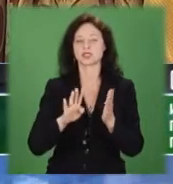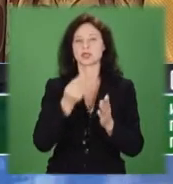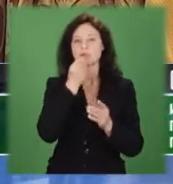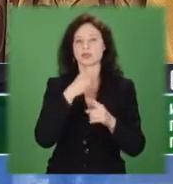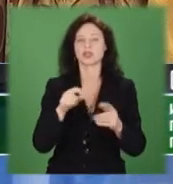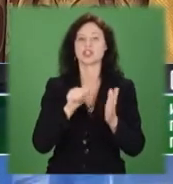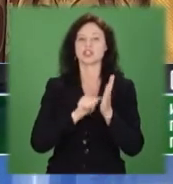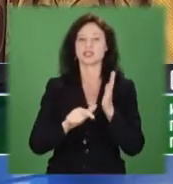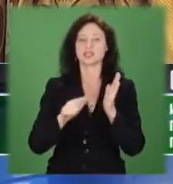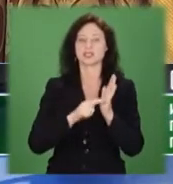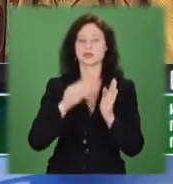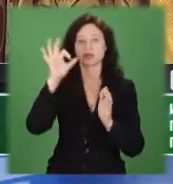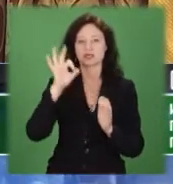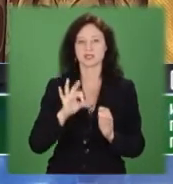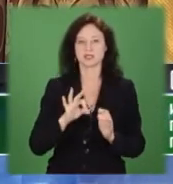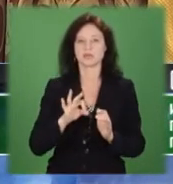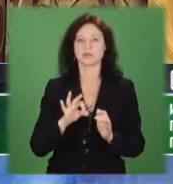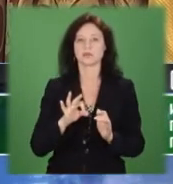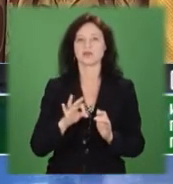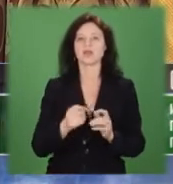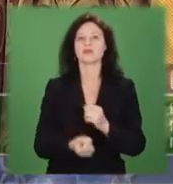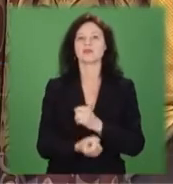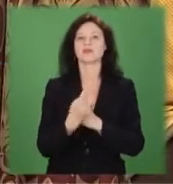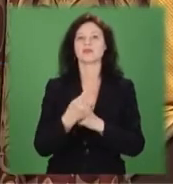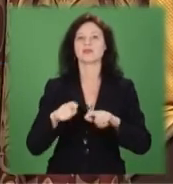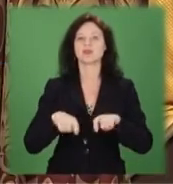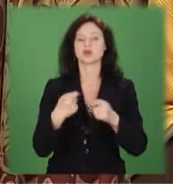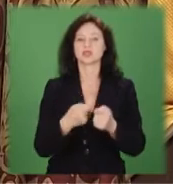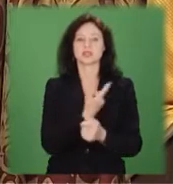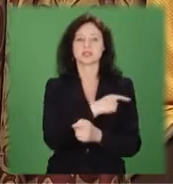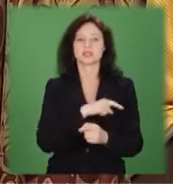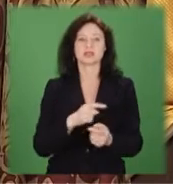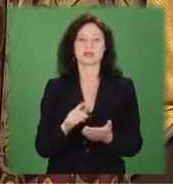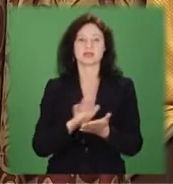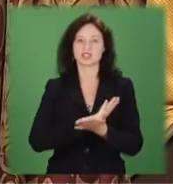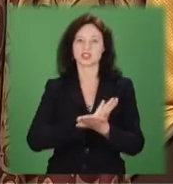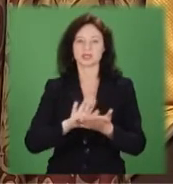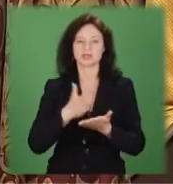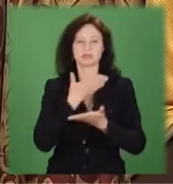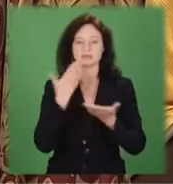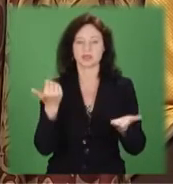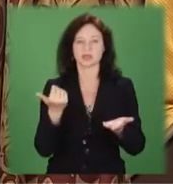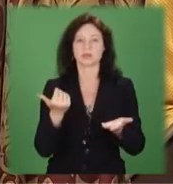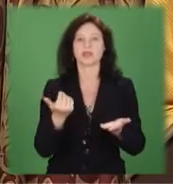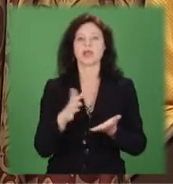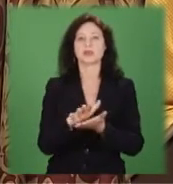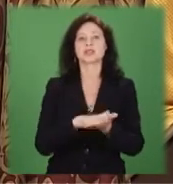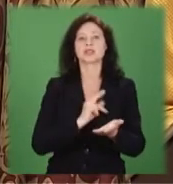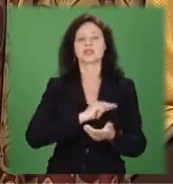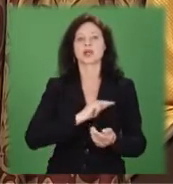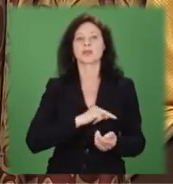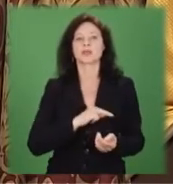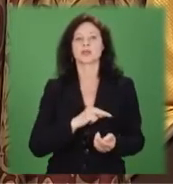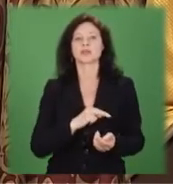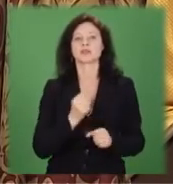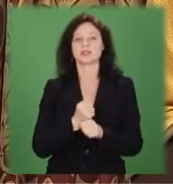пищеблоках или в 67% от числа обследованных выявлены нарушения санитарно-эпидемиологических требований. Продолжается работа